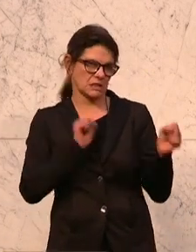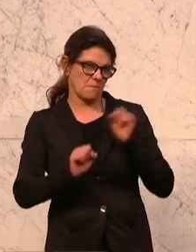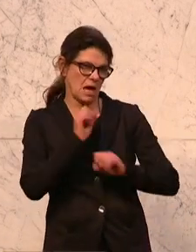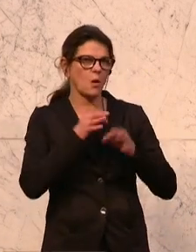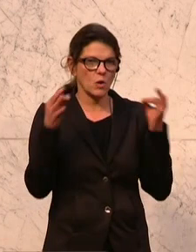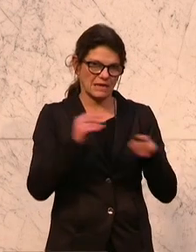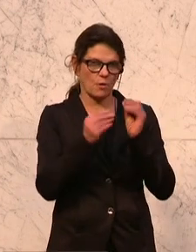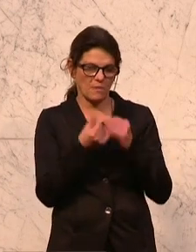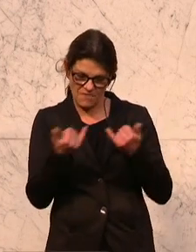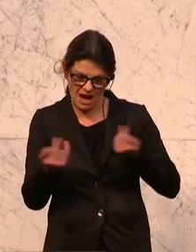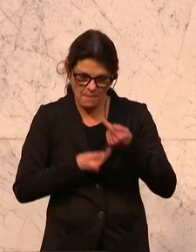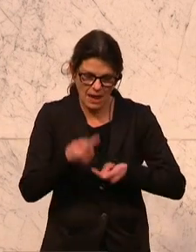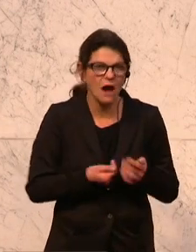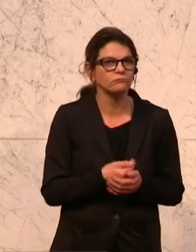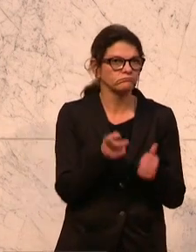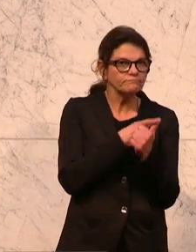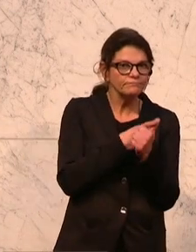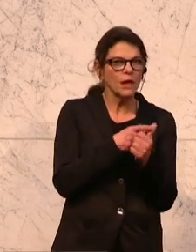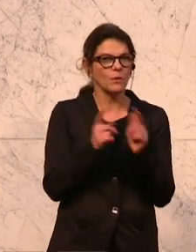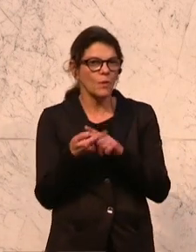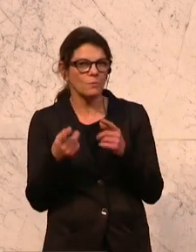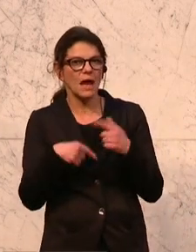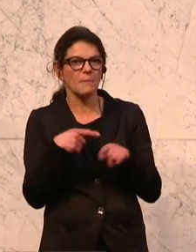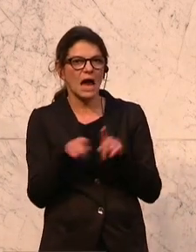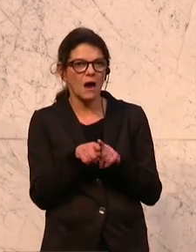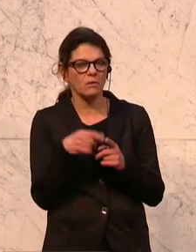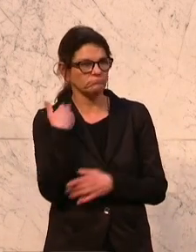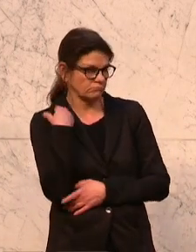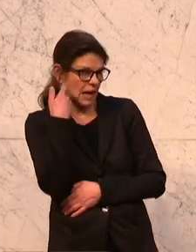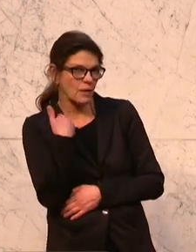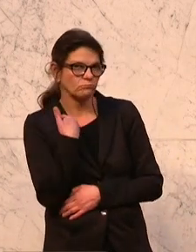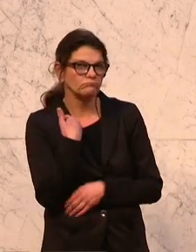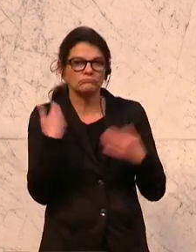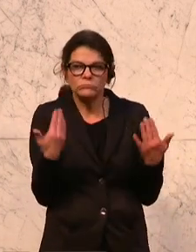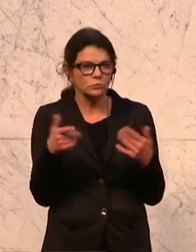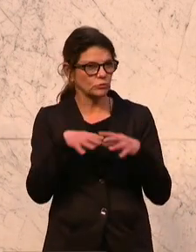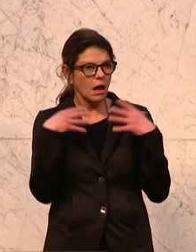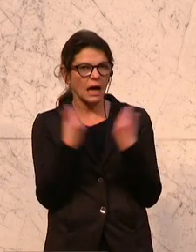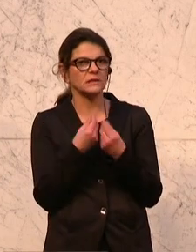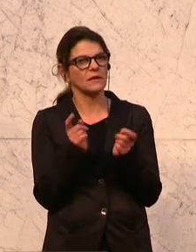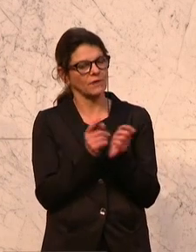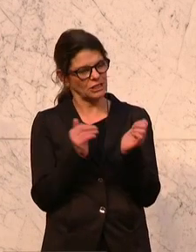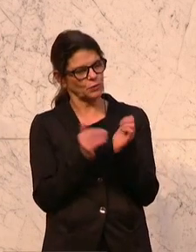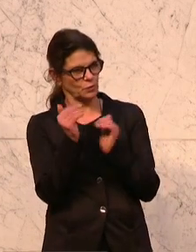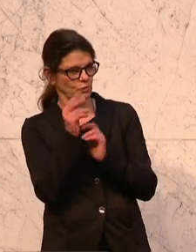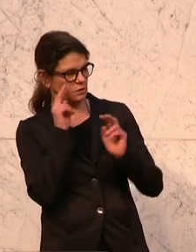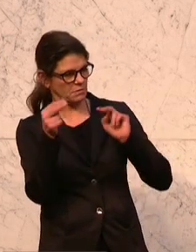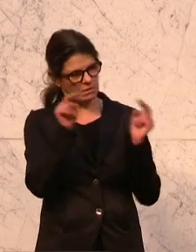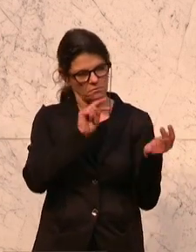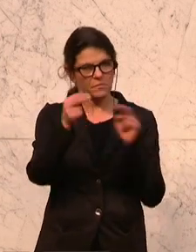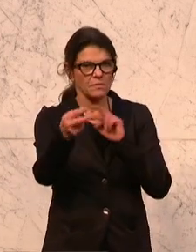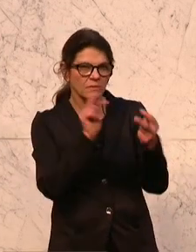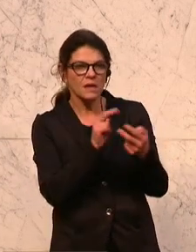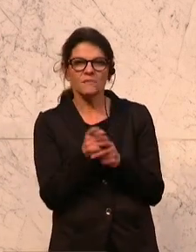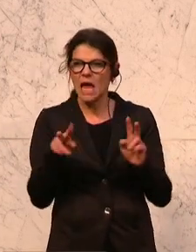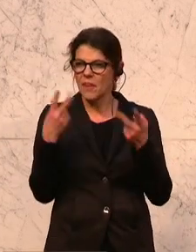im Ablauf zum einen und zum anderen. Auch unser Standpunkt, man muss das Ganze natürlich systemisch betrachten, die Energiepolitik,